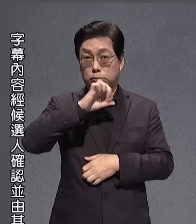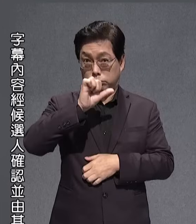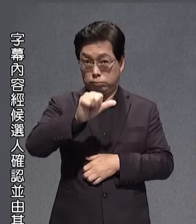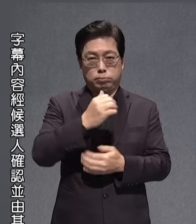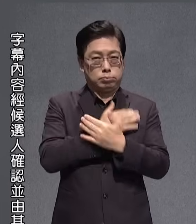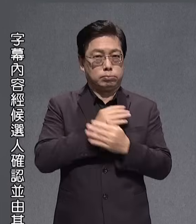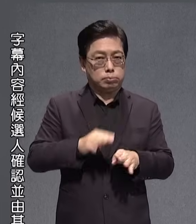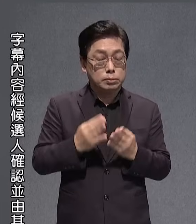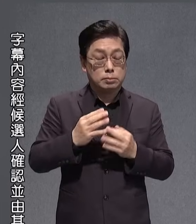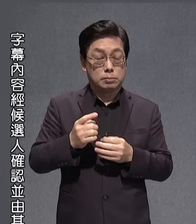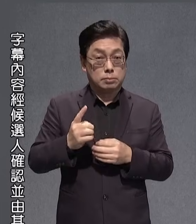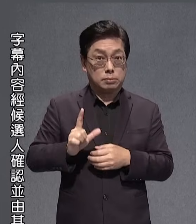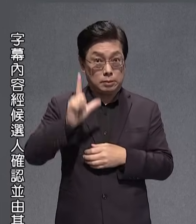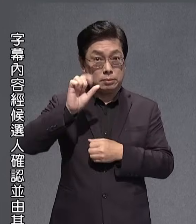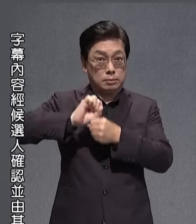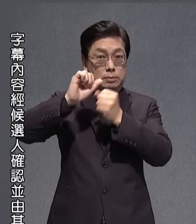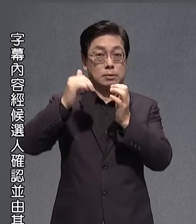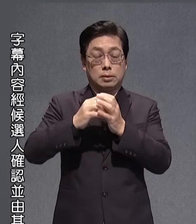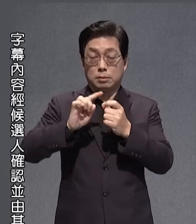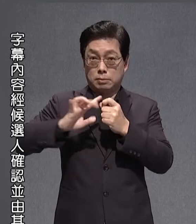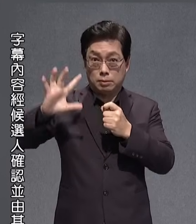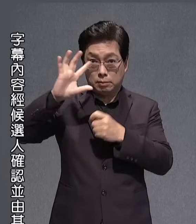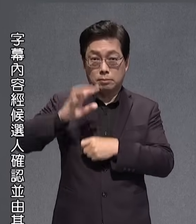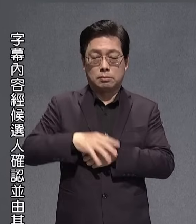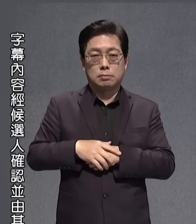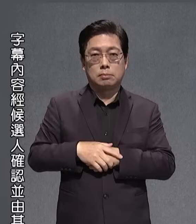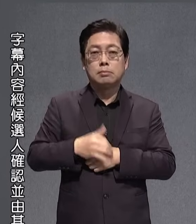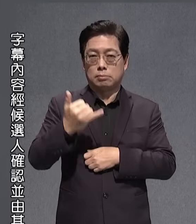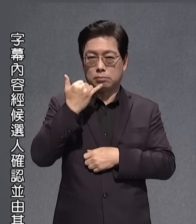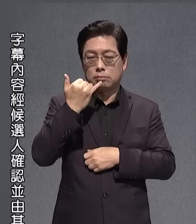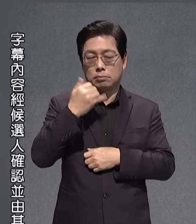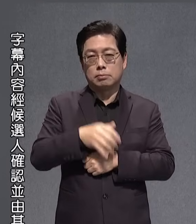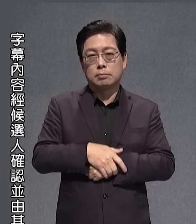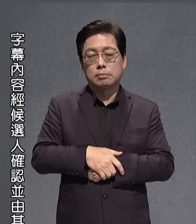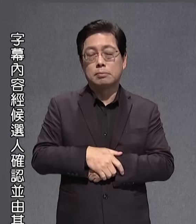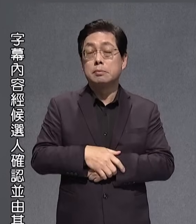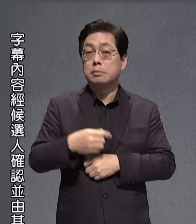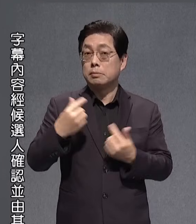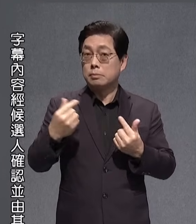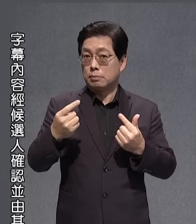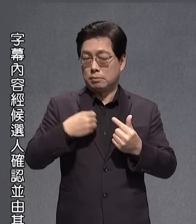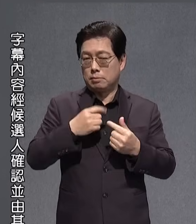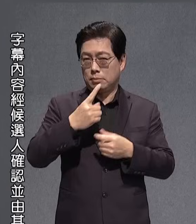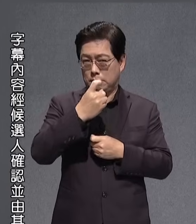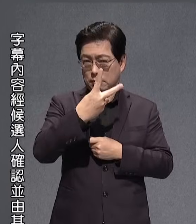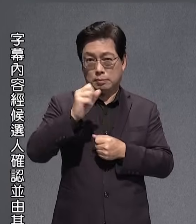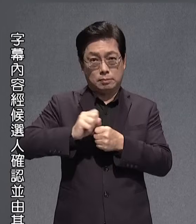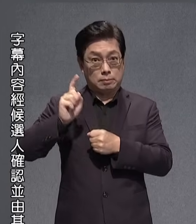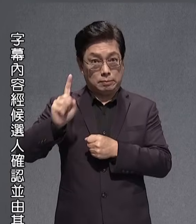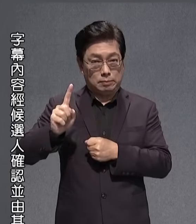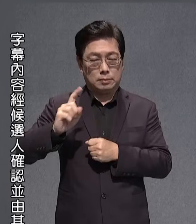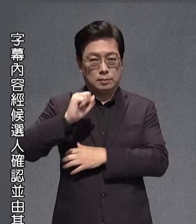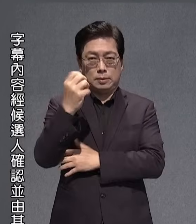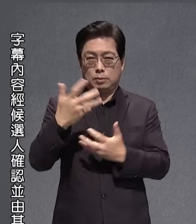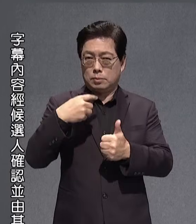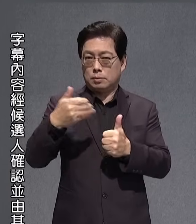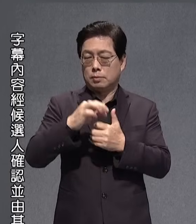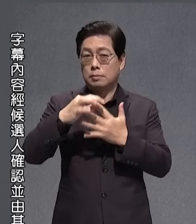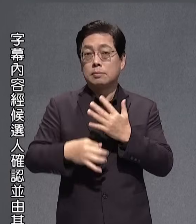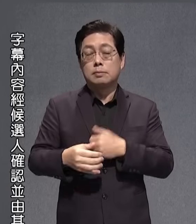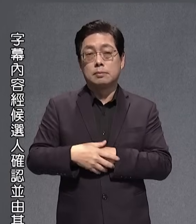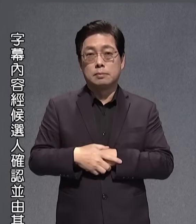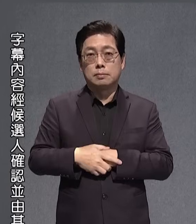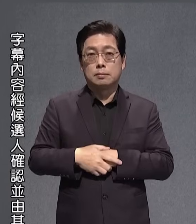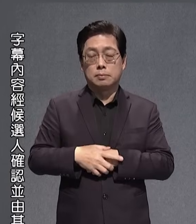幼稚园，向上延伸到高中职的准义务教育。我们要建立12+1义务教育制度，符